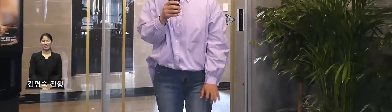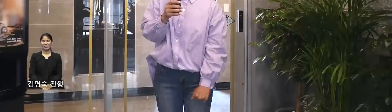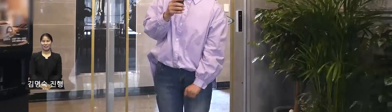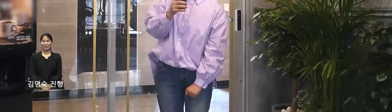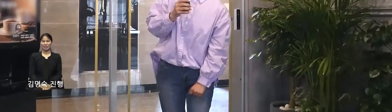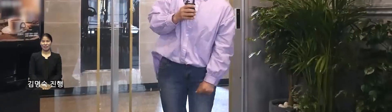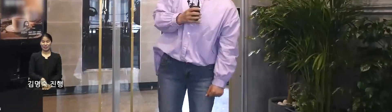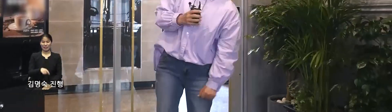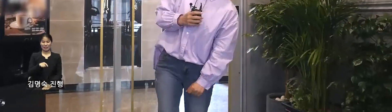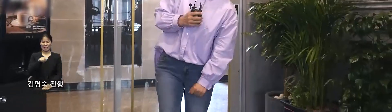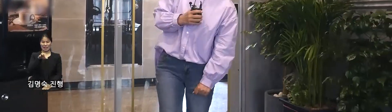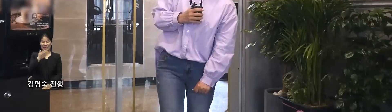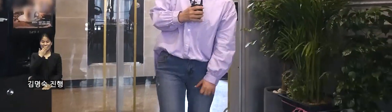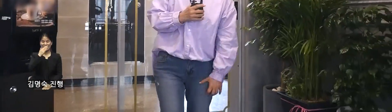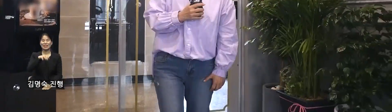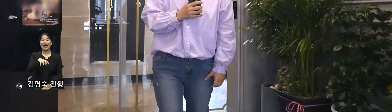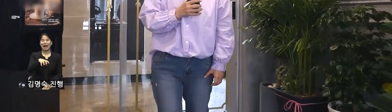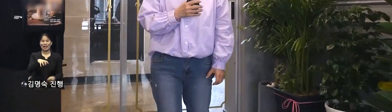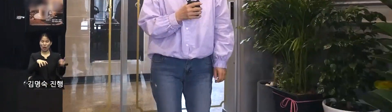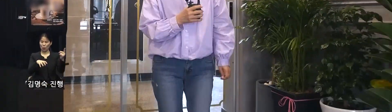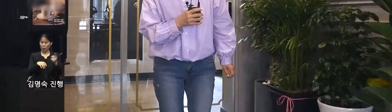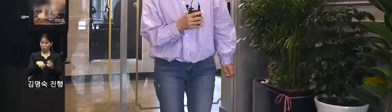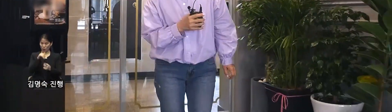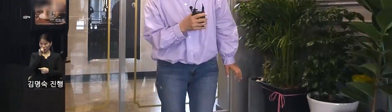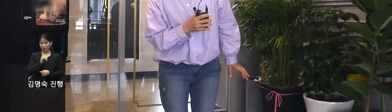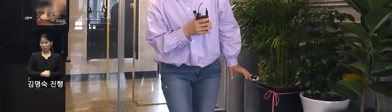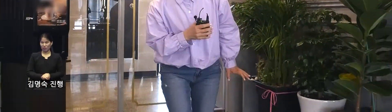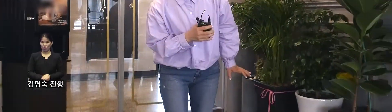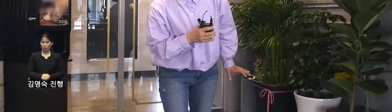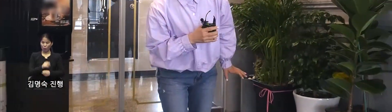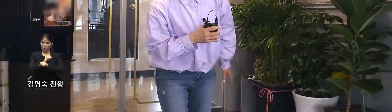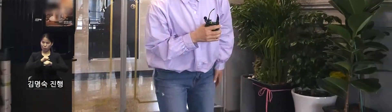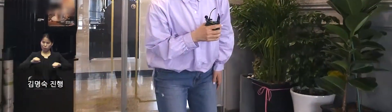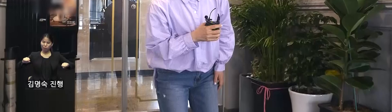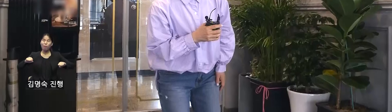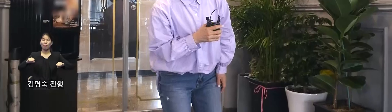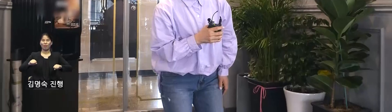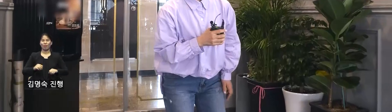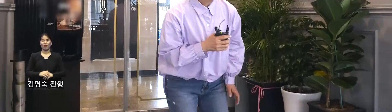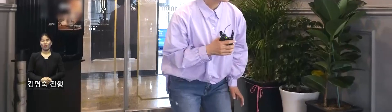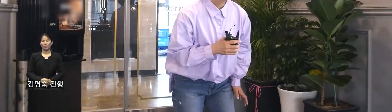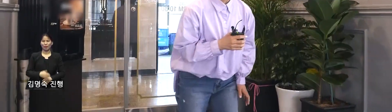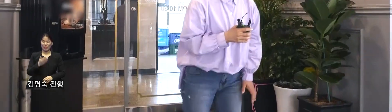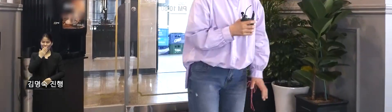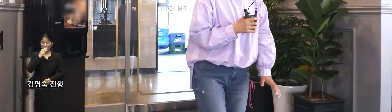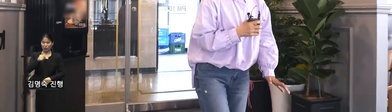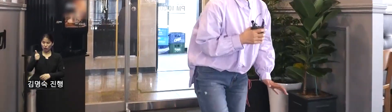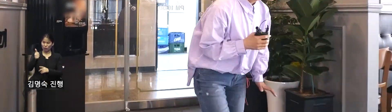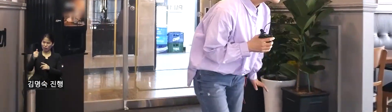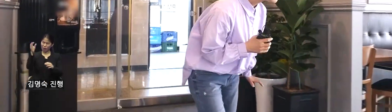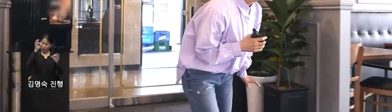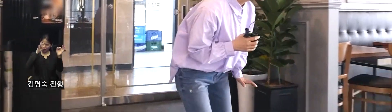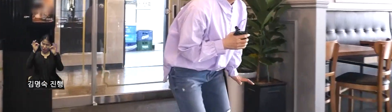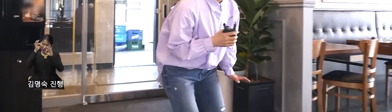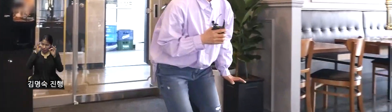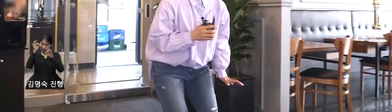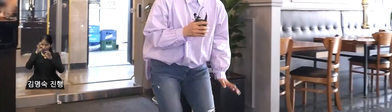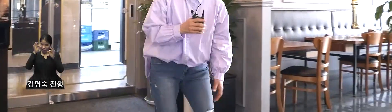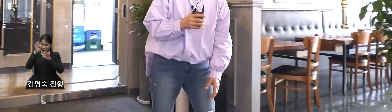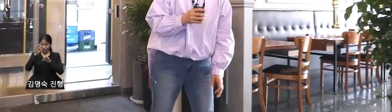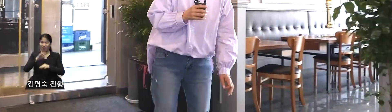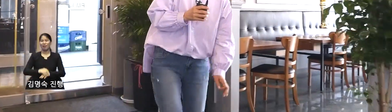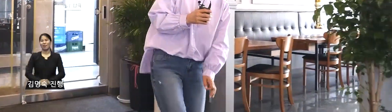와, 제가 지금 식당 안에 들어왔는데요. 식당이 되게 커요. 이거 사장님 찾으려면 엄청